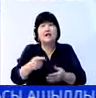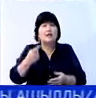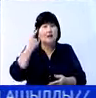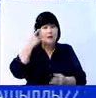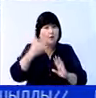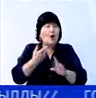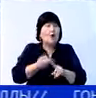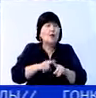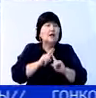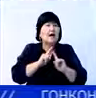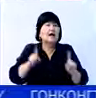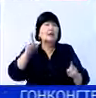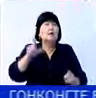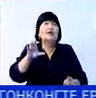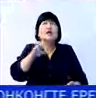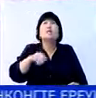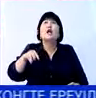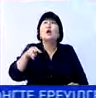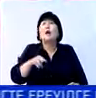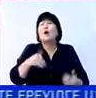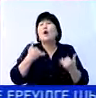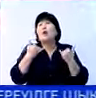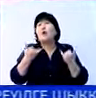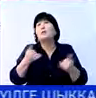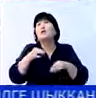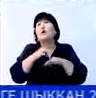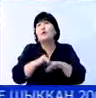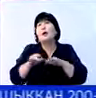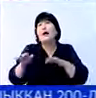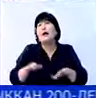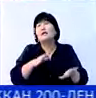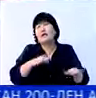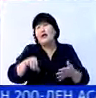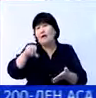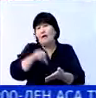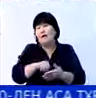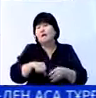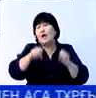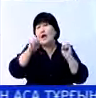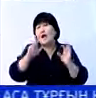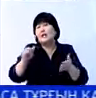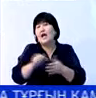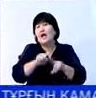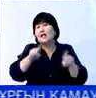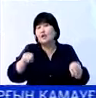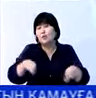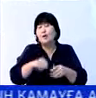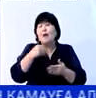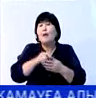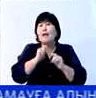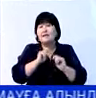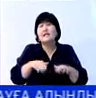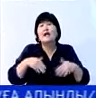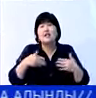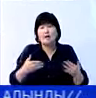Осынау қайталанбас тұлға Сәбира Майқанованың құрметіне ұйымдастырылған шараға қатысушыларға арнайы диплом мен бағалы сыйлықтар